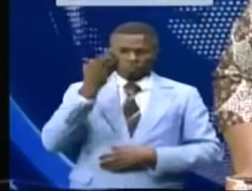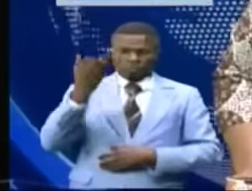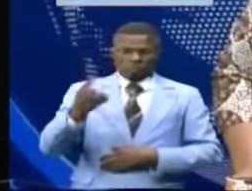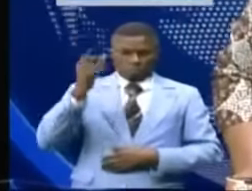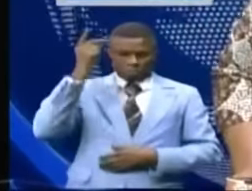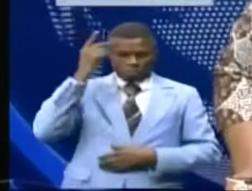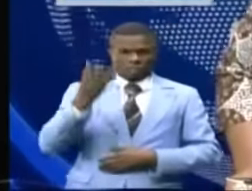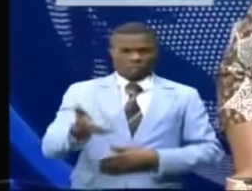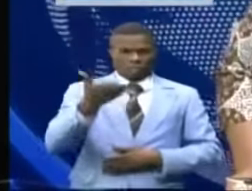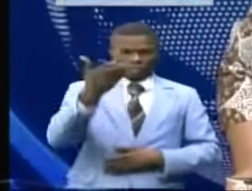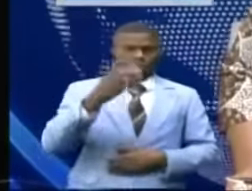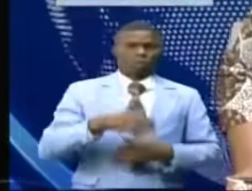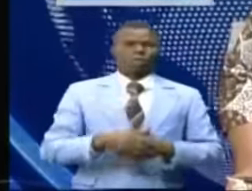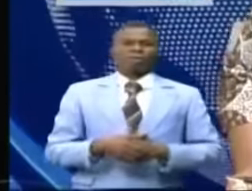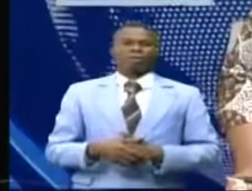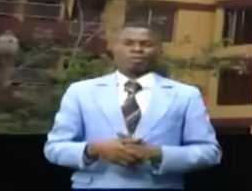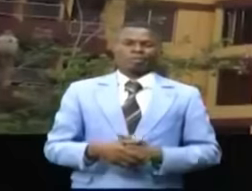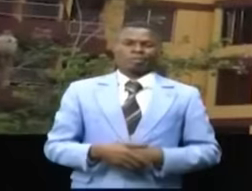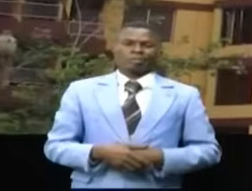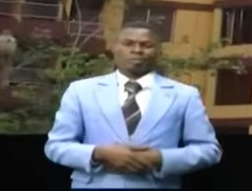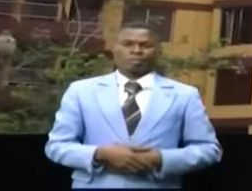Jacques Tchibobamish.